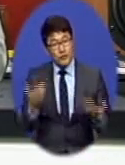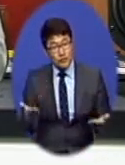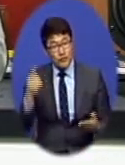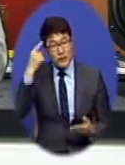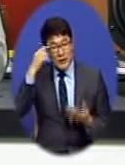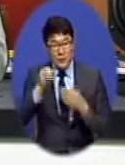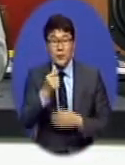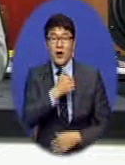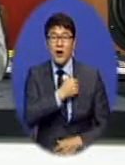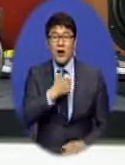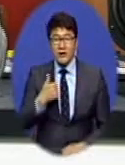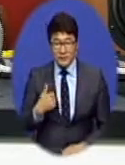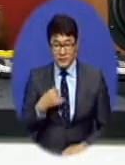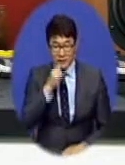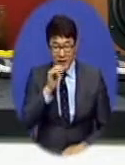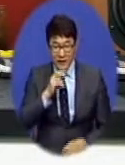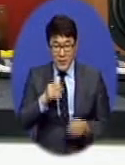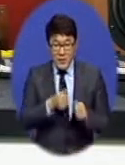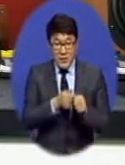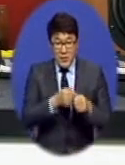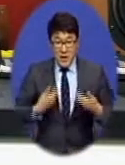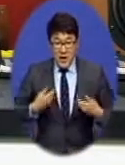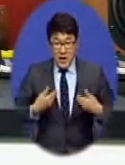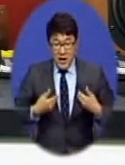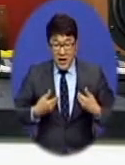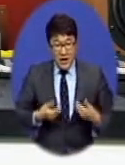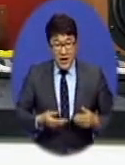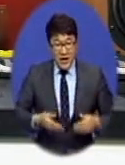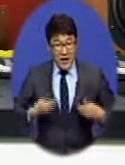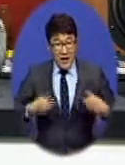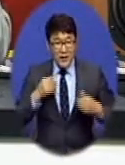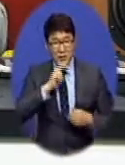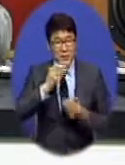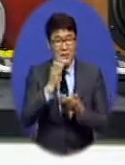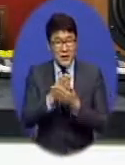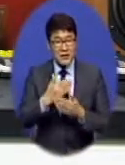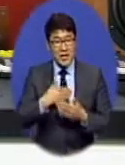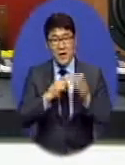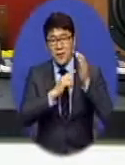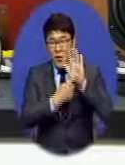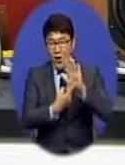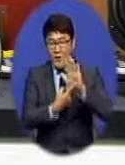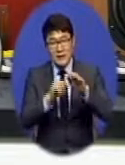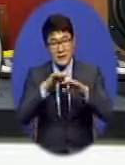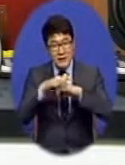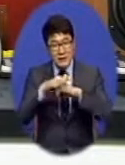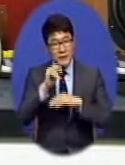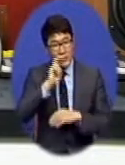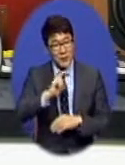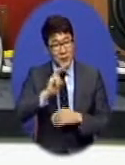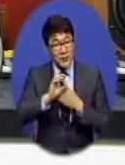부르시면은 조금 여유가 있을 거예요. 쫓아가게 되니까 쫓아가지 말고 내가 표현한다라고 생각하면 좀 쉬워질